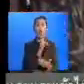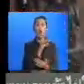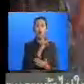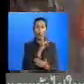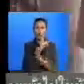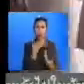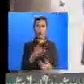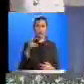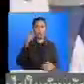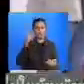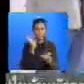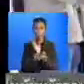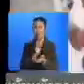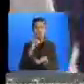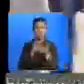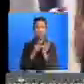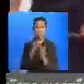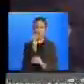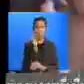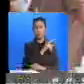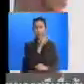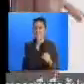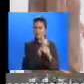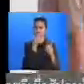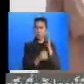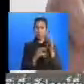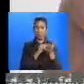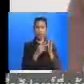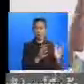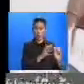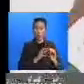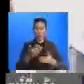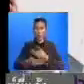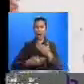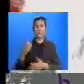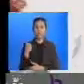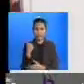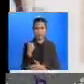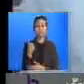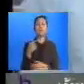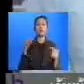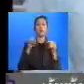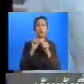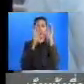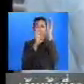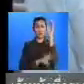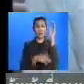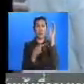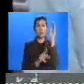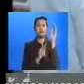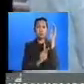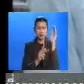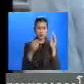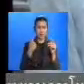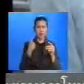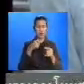จึงตั้งข้อหามีบุหรี่ผิดกฎหมายไว้ในครอบครองเพื่อจำหน่ายส่วนที่จังหวัดกระบี่เจ้าหน้าที่ออกตรวจร้านค้าส่งบุหรี่และสุราใน